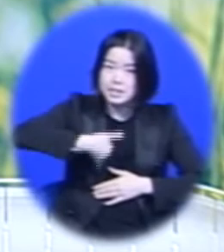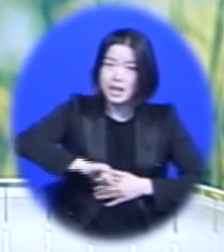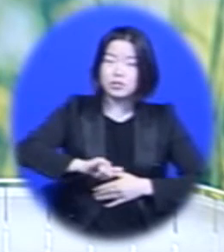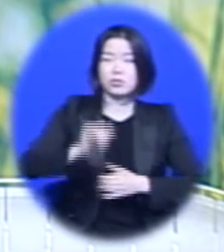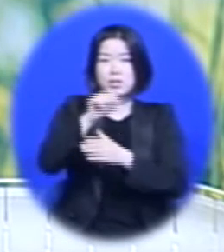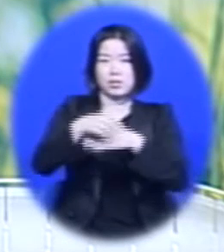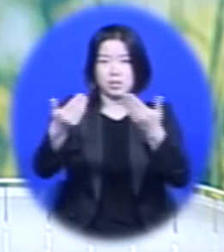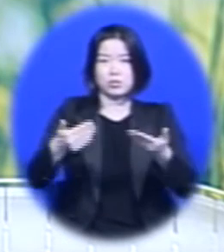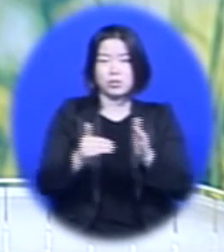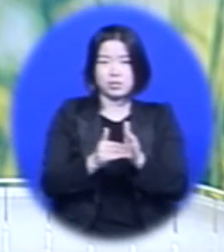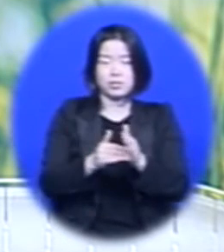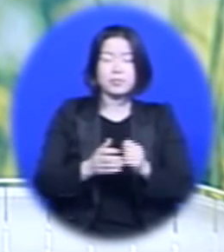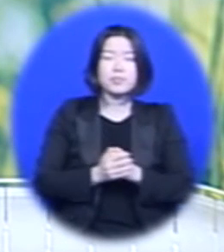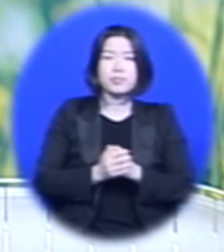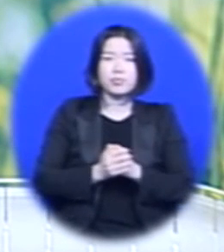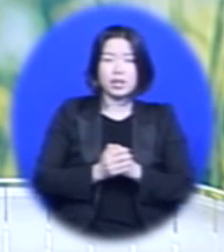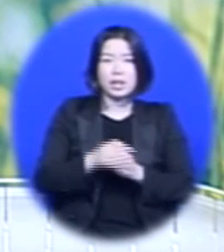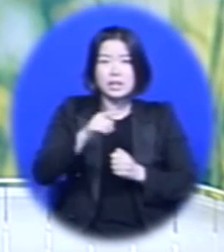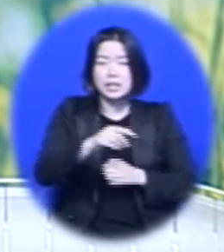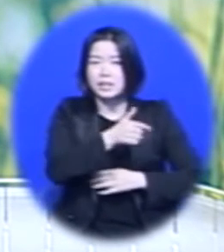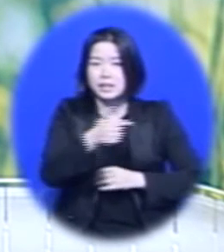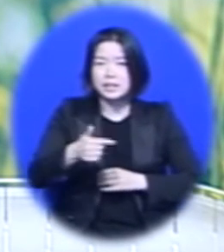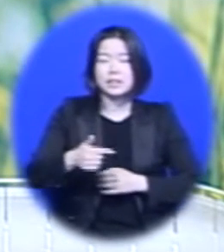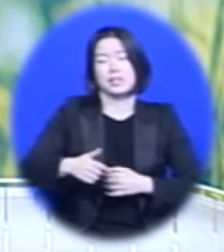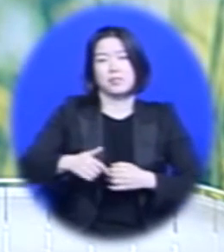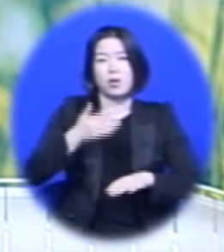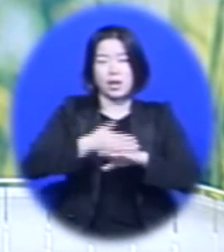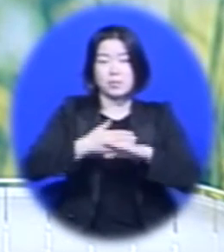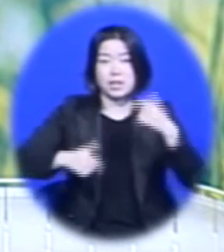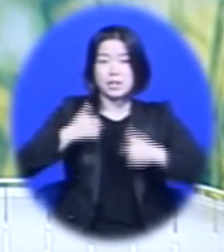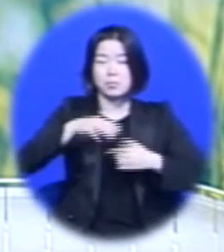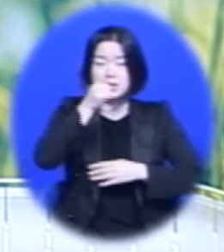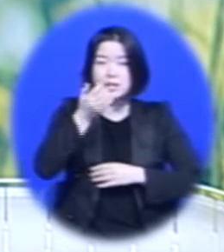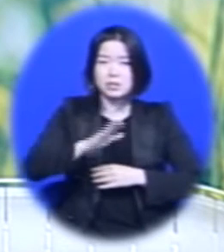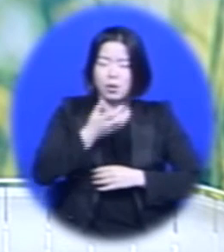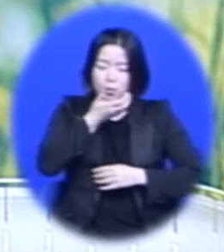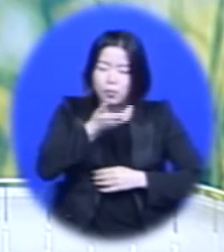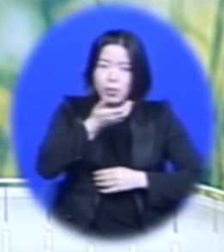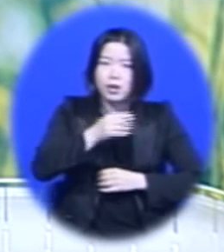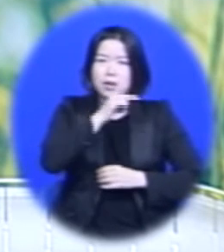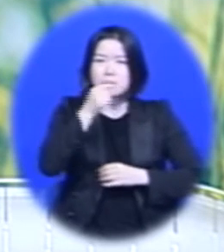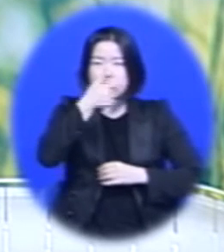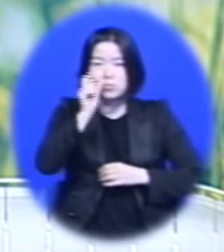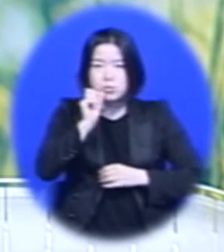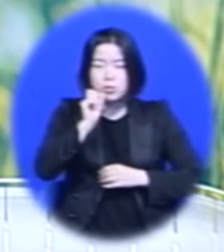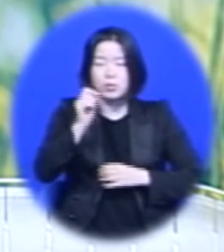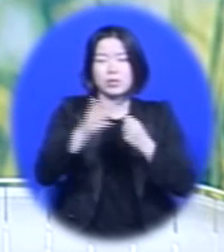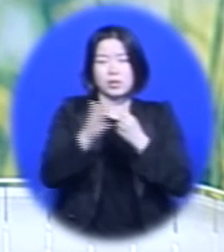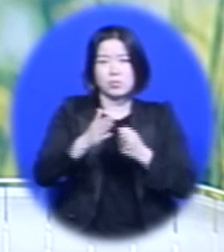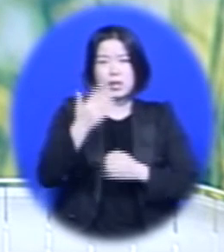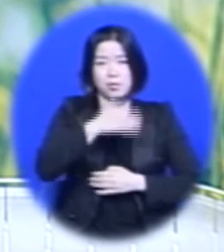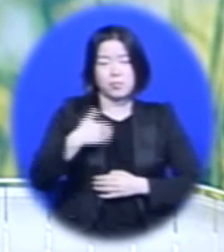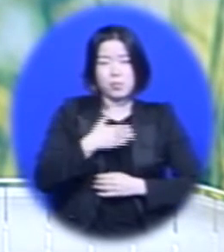허락하셨습니다. 매우 큰 감사와 기쁨이 있었지만 심한 입덧과 빈혈 증세로 몸이 힘들어 많은